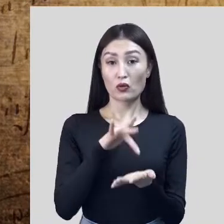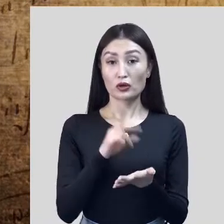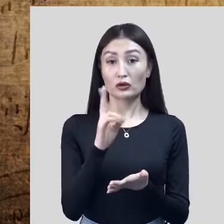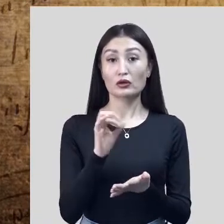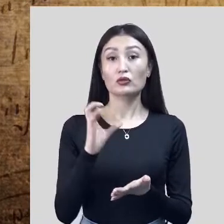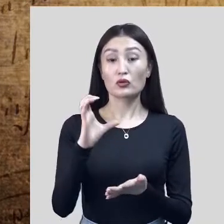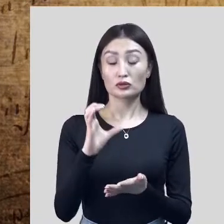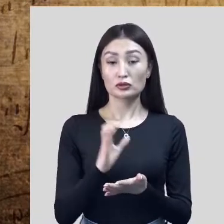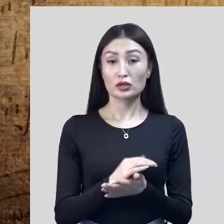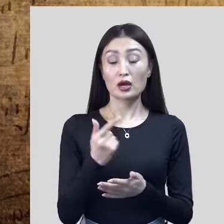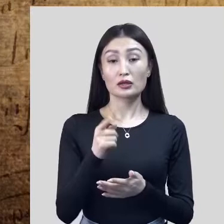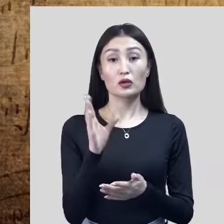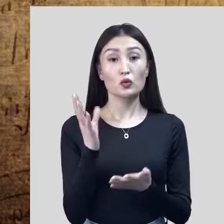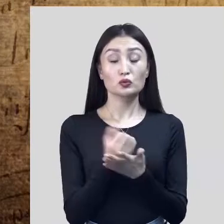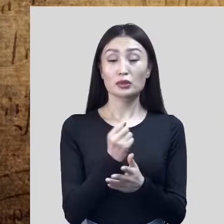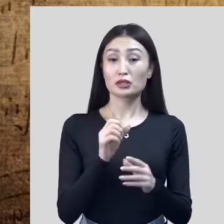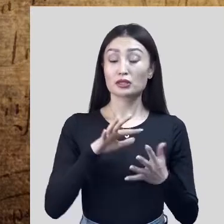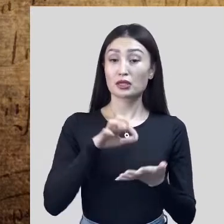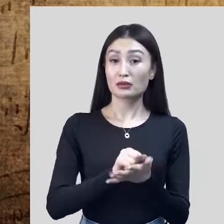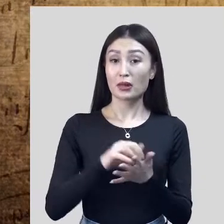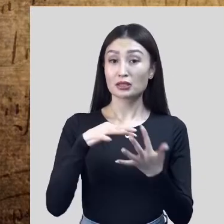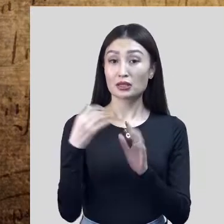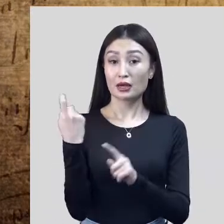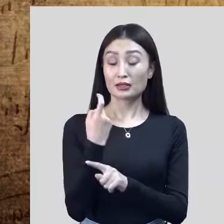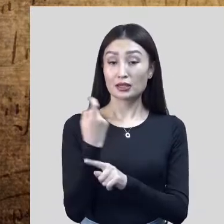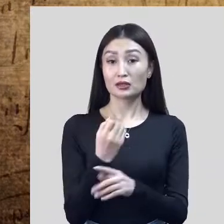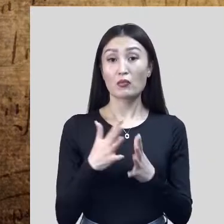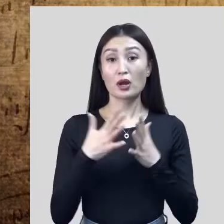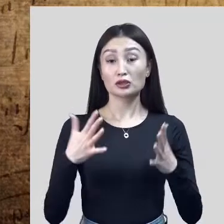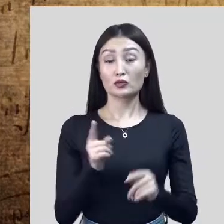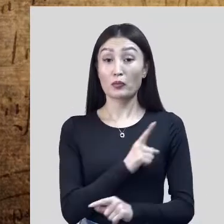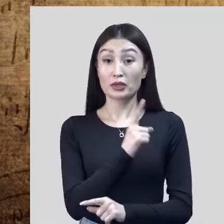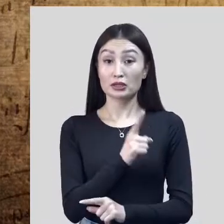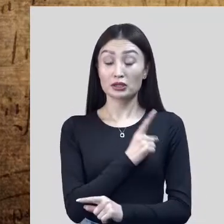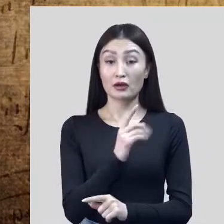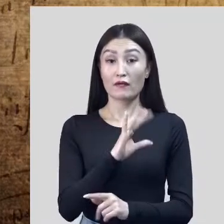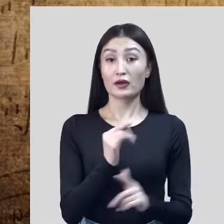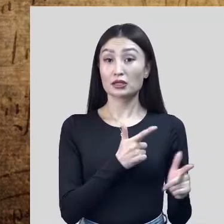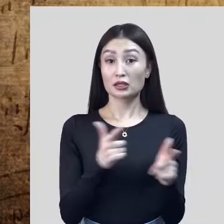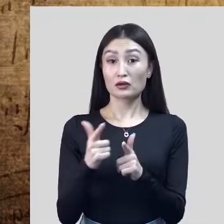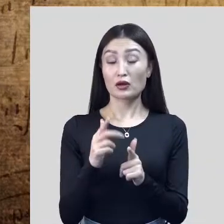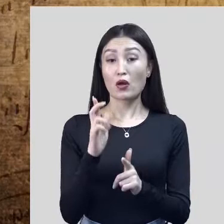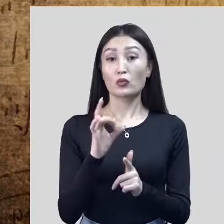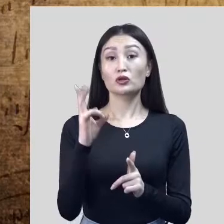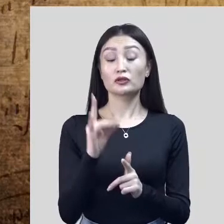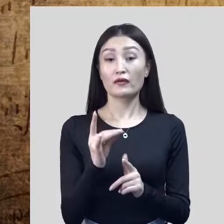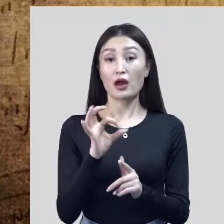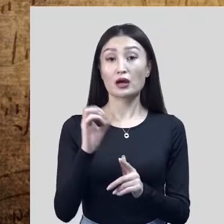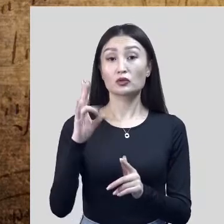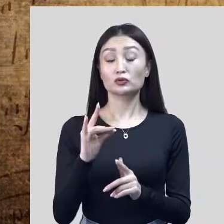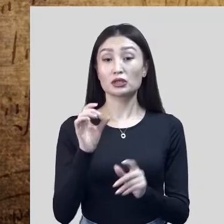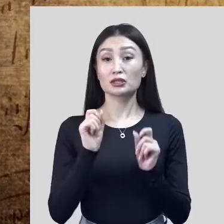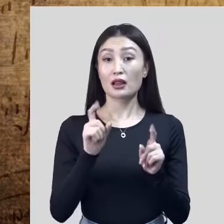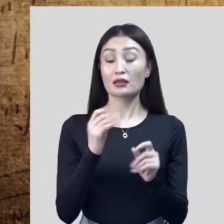Кнос. Критяне успешно занимались сельским хозяйством. Они достигли большого мастерства в изготовлении бронзового оружия и